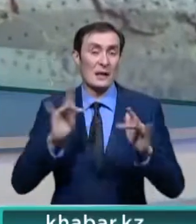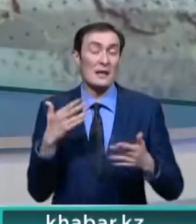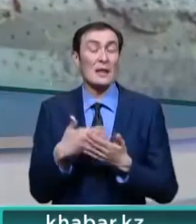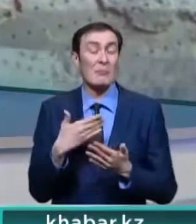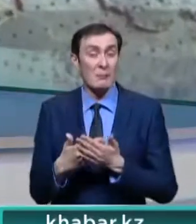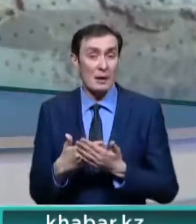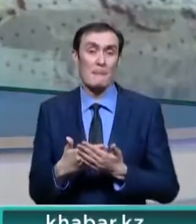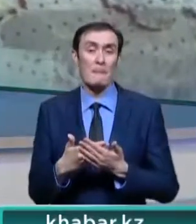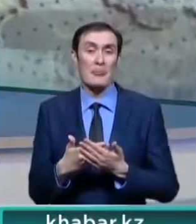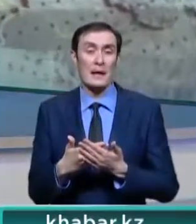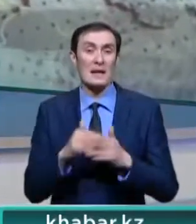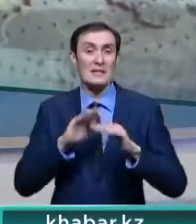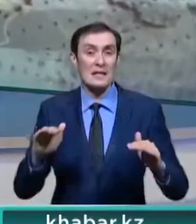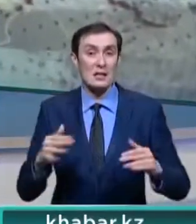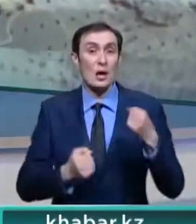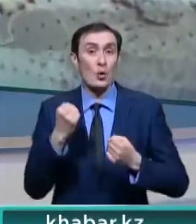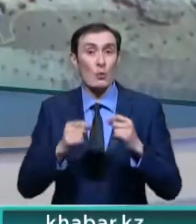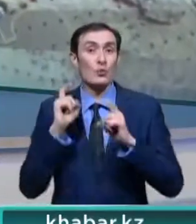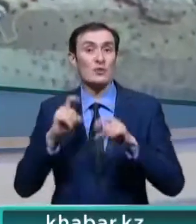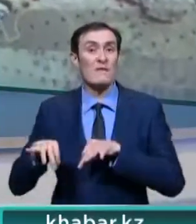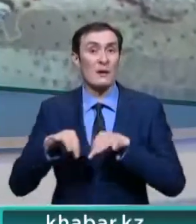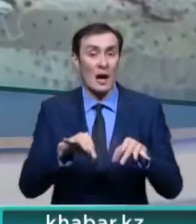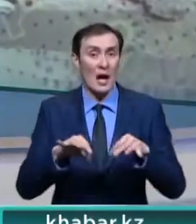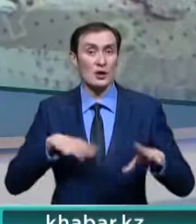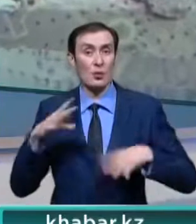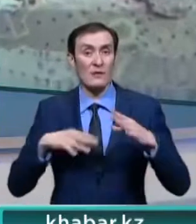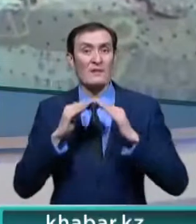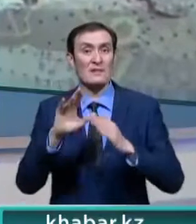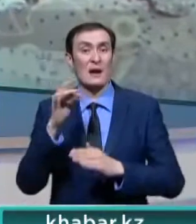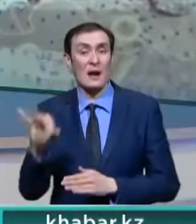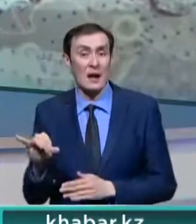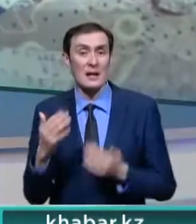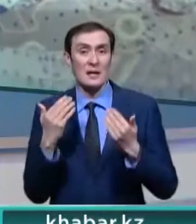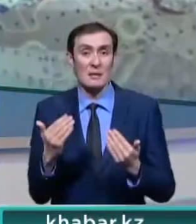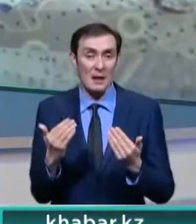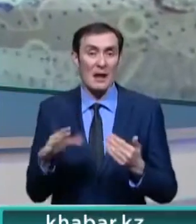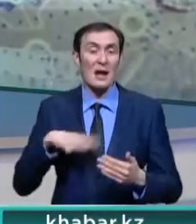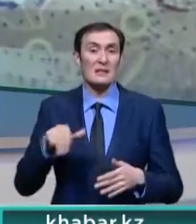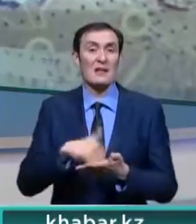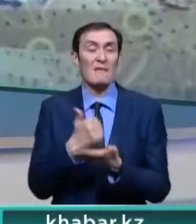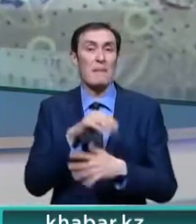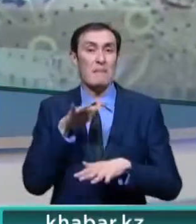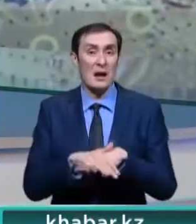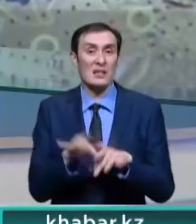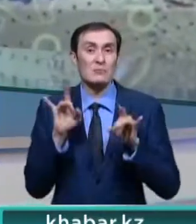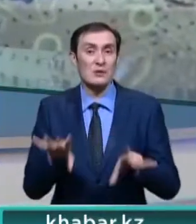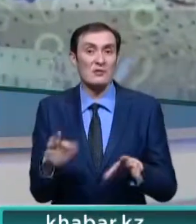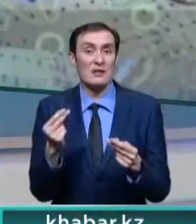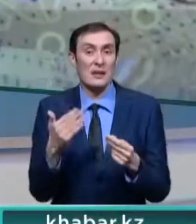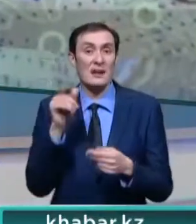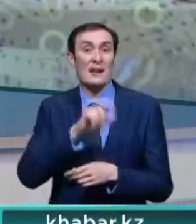вот например дети за рулем грузовика тренировки в сарай а теперь уже экс-глава банка спустившись деньги